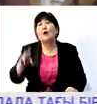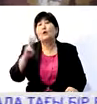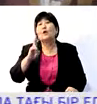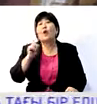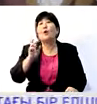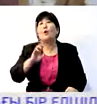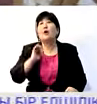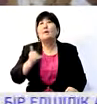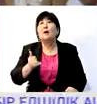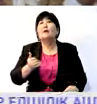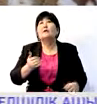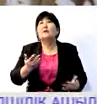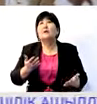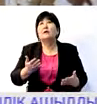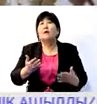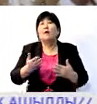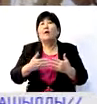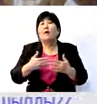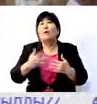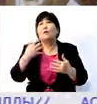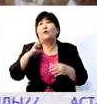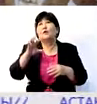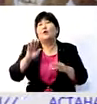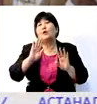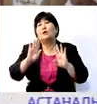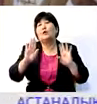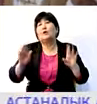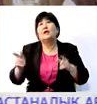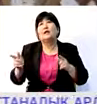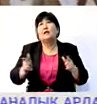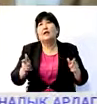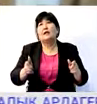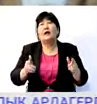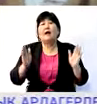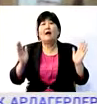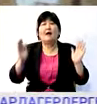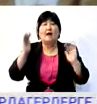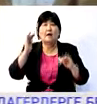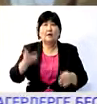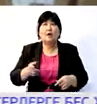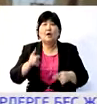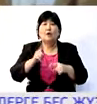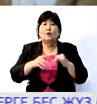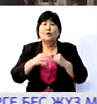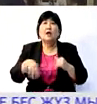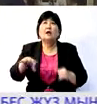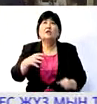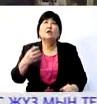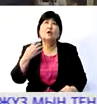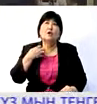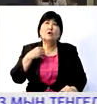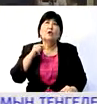Қоянбаевтың фото суреттеріне арнайы дайындалған қабырға. Туған жерім Қызылорда қаласында